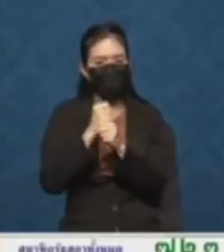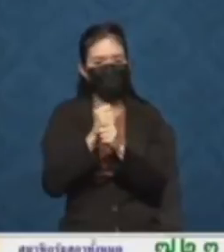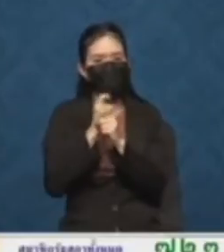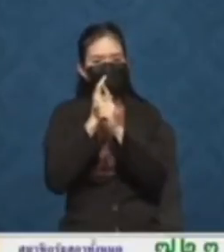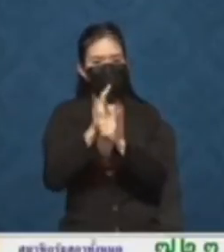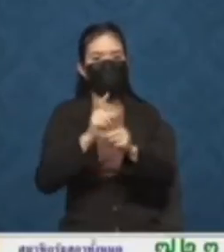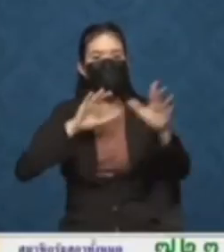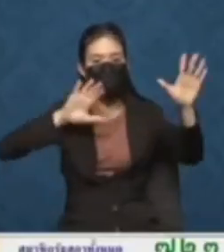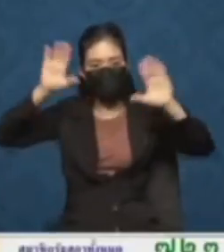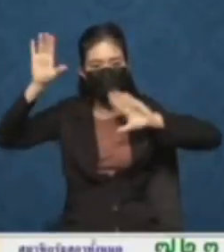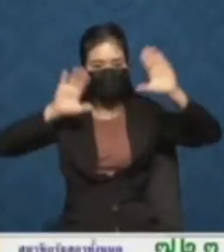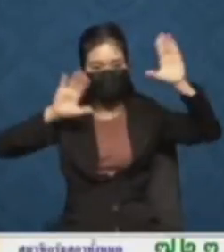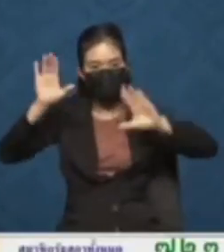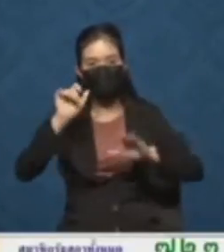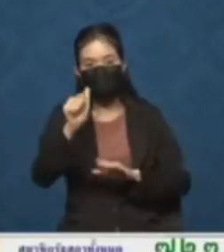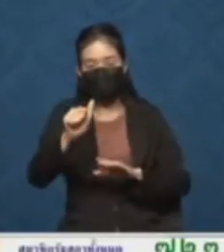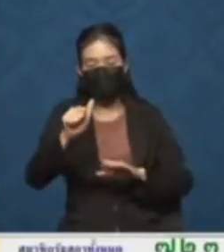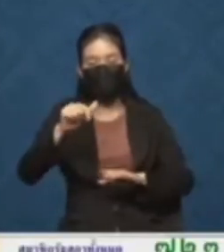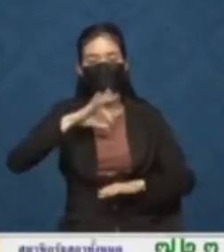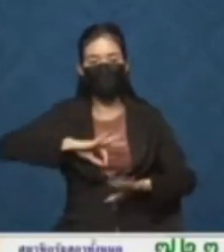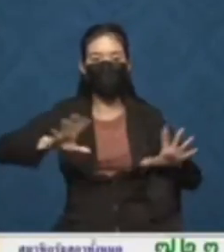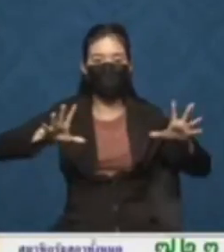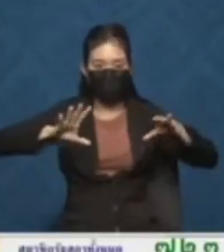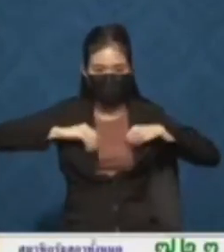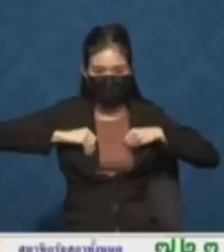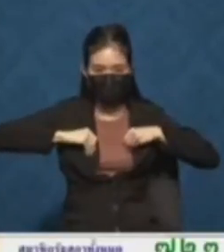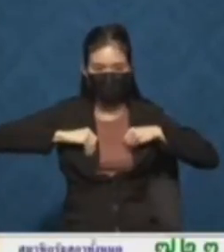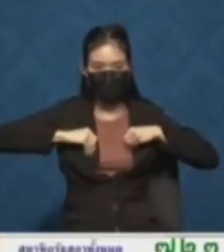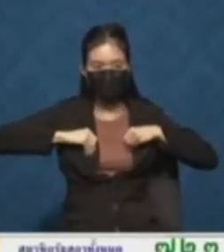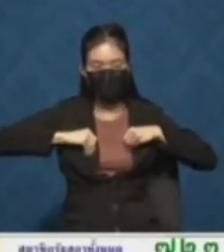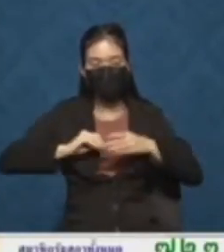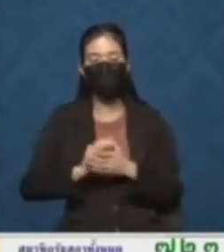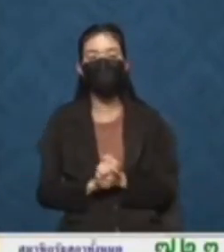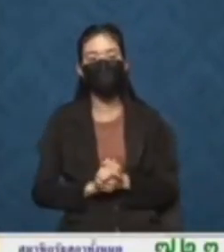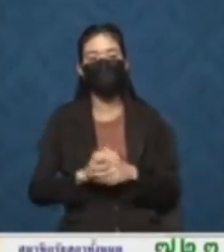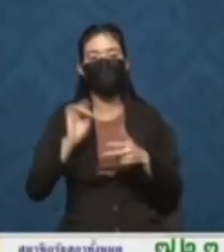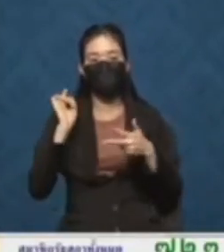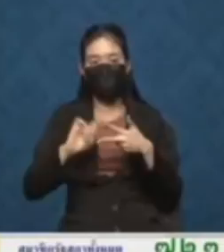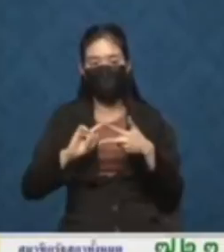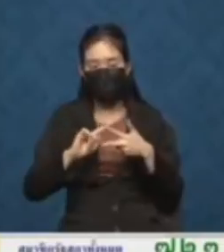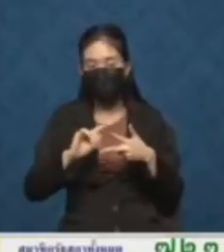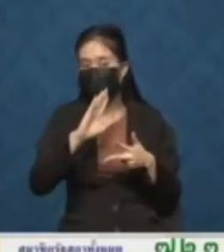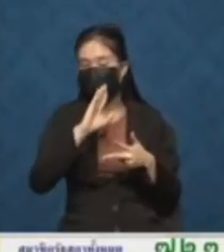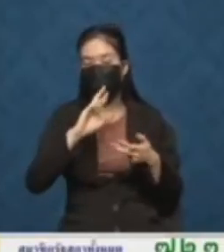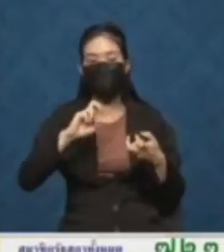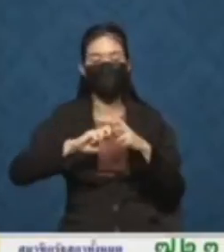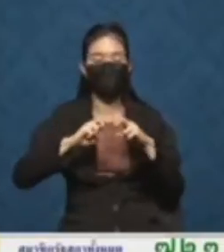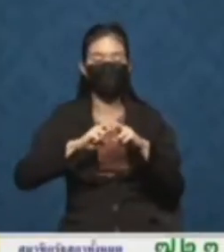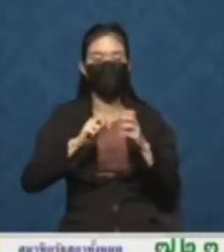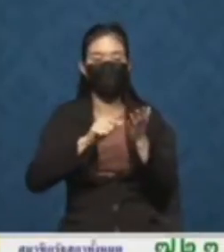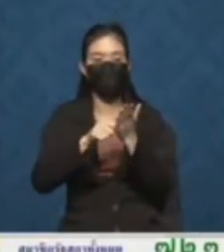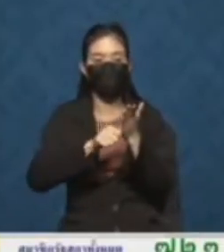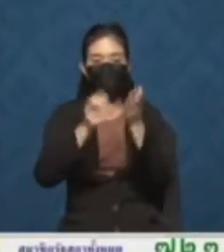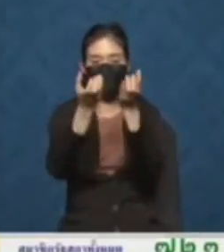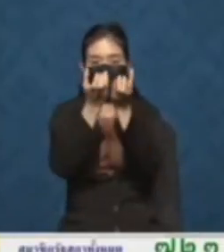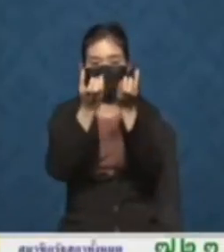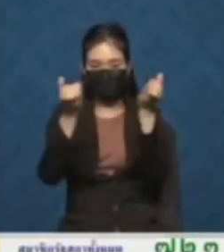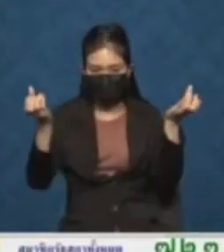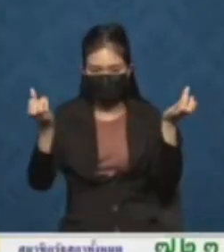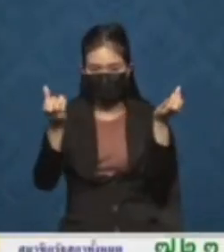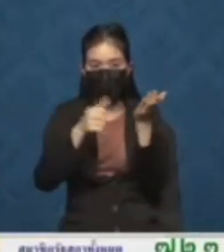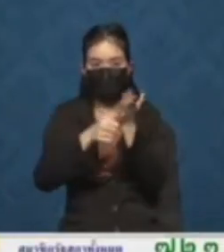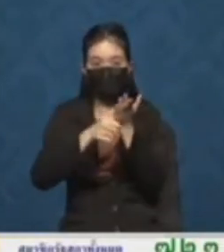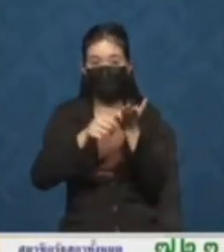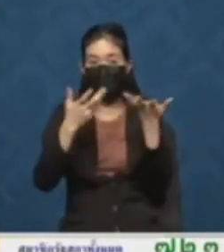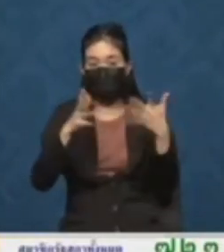ขึ้นจะเห็นด้วยจะเห็นด้วยถ้าการแก้ไขรัฐธรรมนูญครั้งนี้แก้ไขแล้วประช